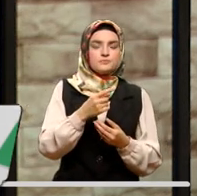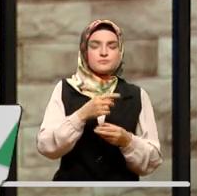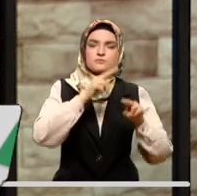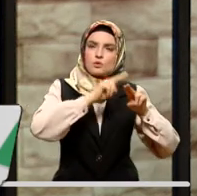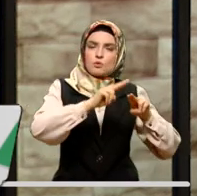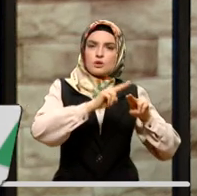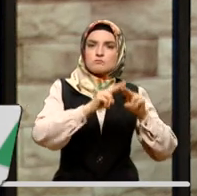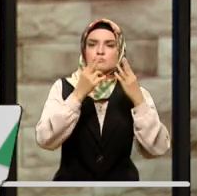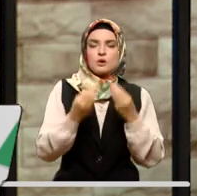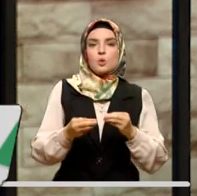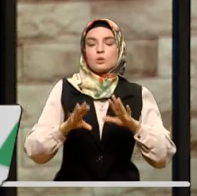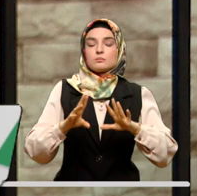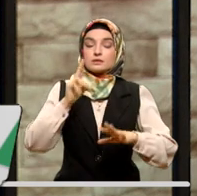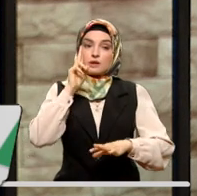olmadan